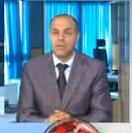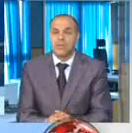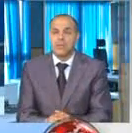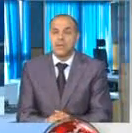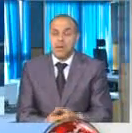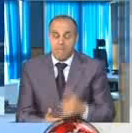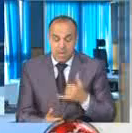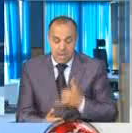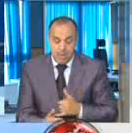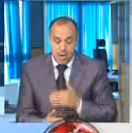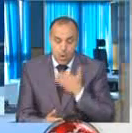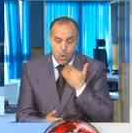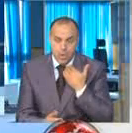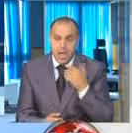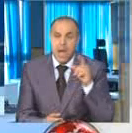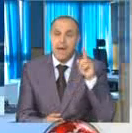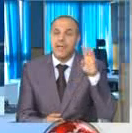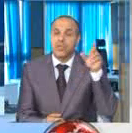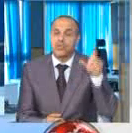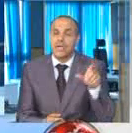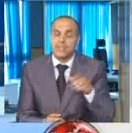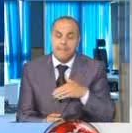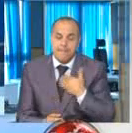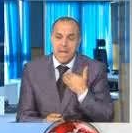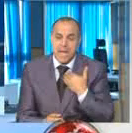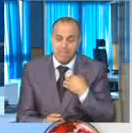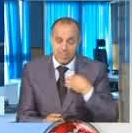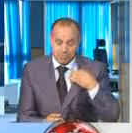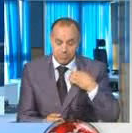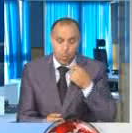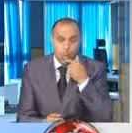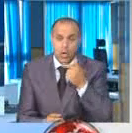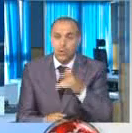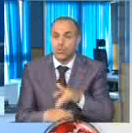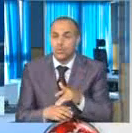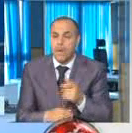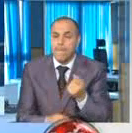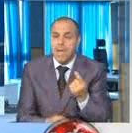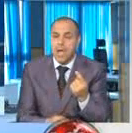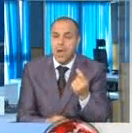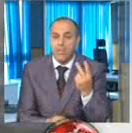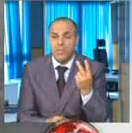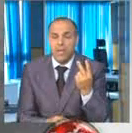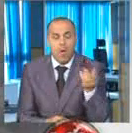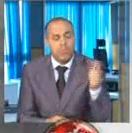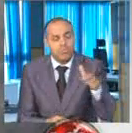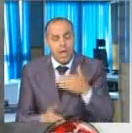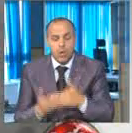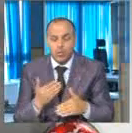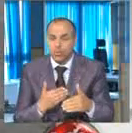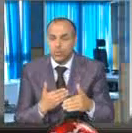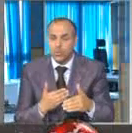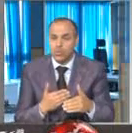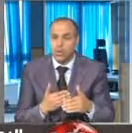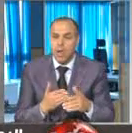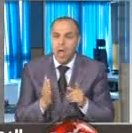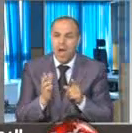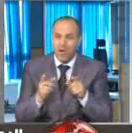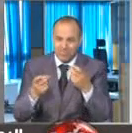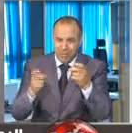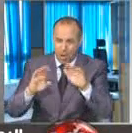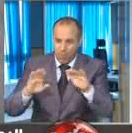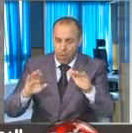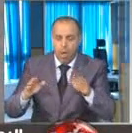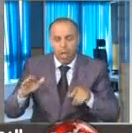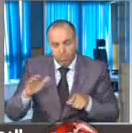في اليمن، قتل 14 يمنيا من المدنيين وأصيب 102 آخرون في عمليات خرق الهدنة